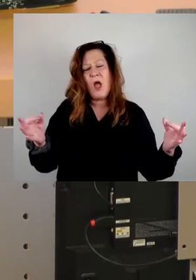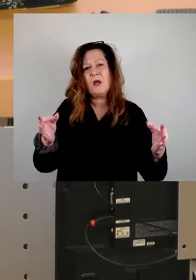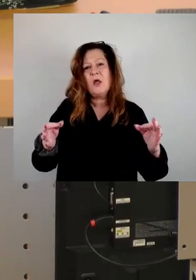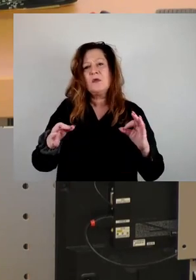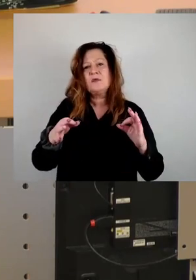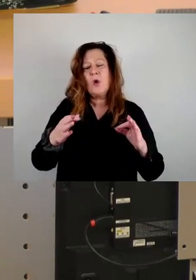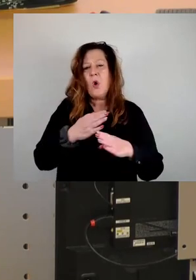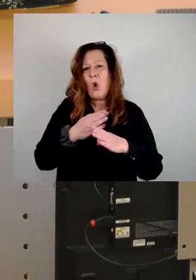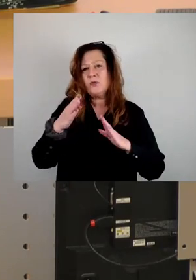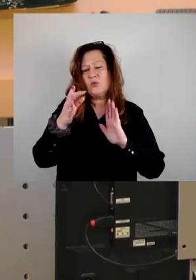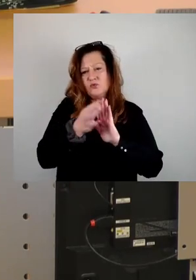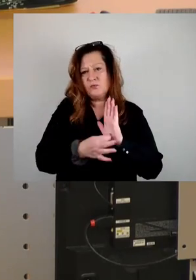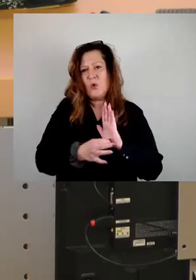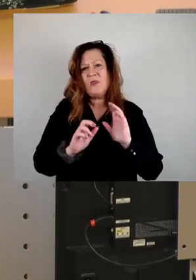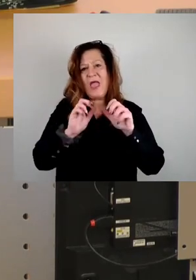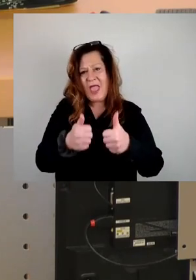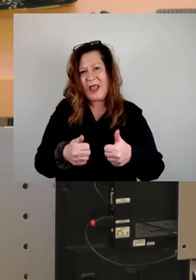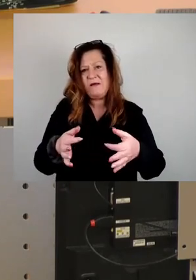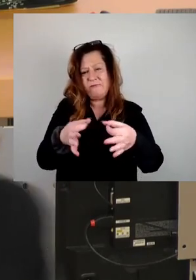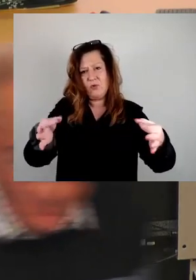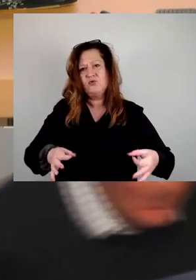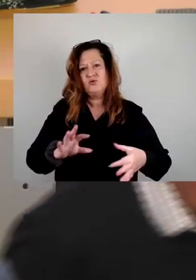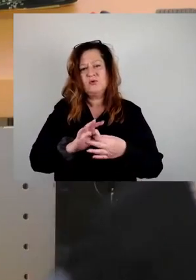der Grundstücksvorlage Dobritz. Vielen Dank.